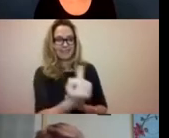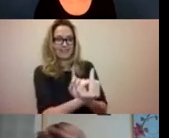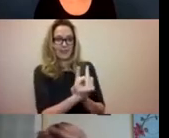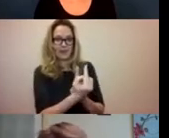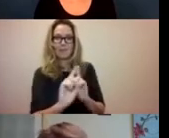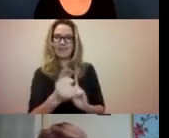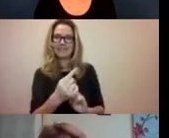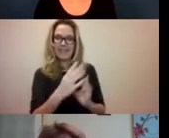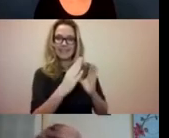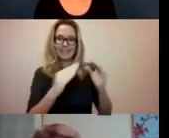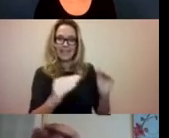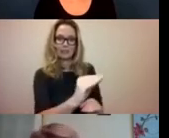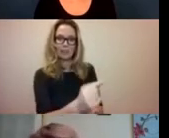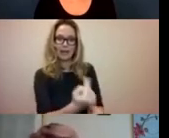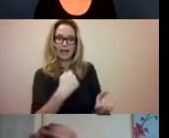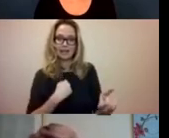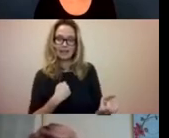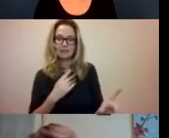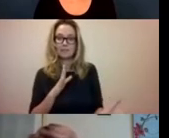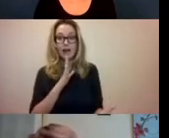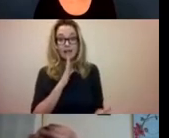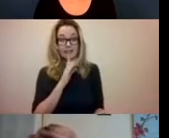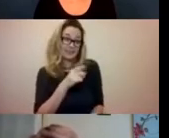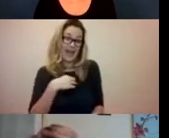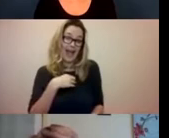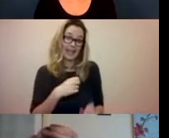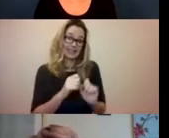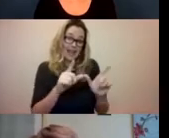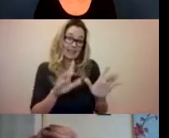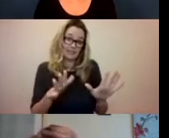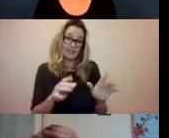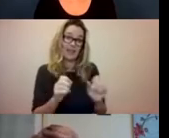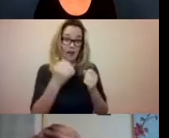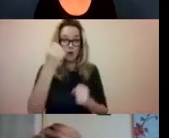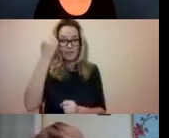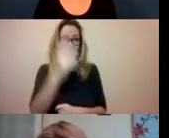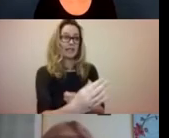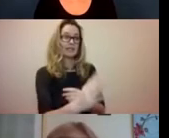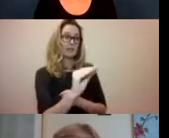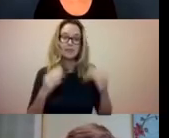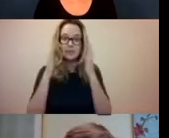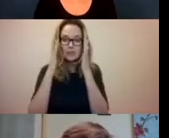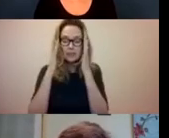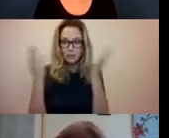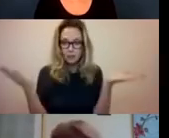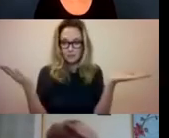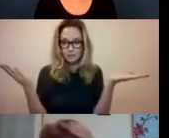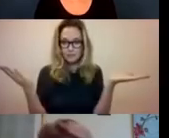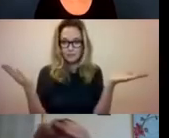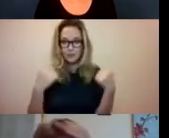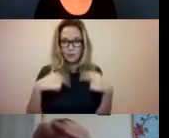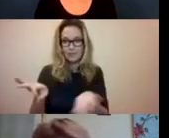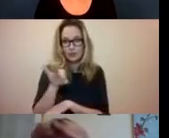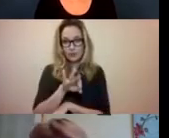als dat je taal is, dan vergeet je dat ook wel eens. Tuurlijk, ja, ja. Ik ben toen